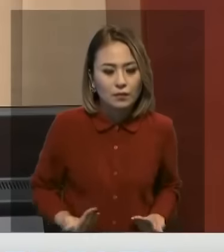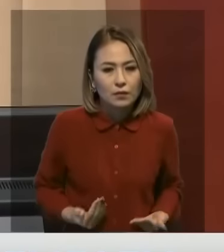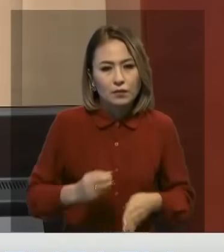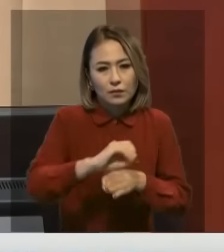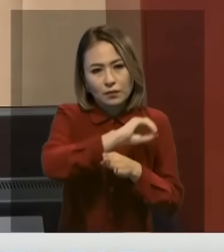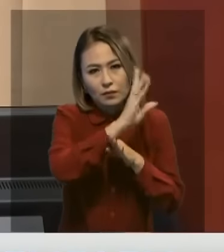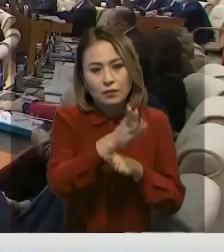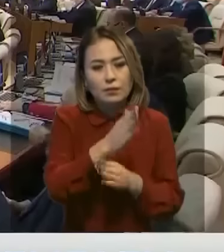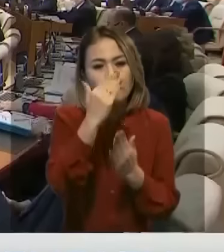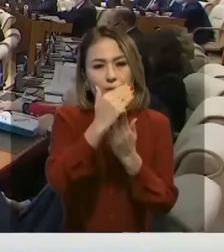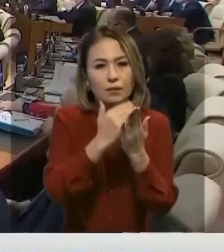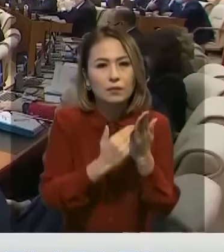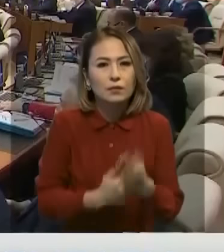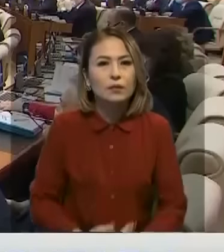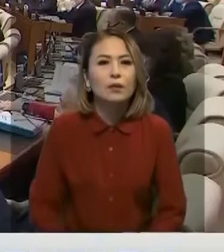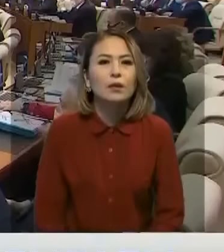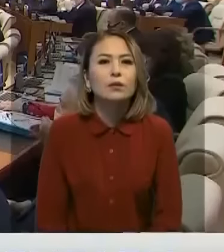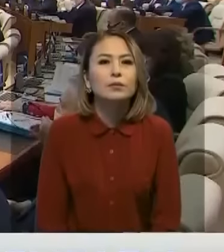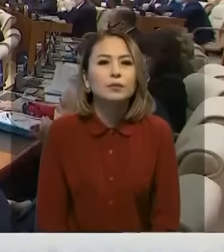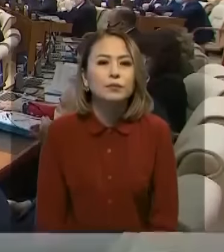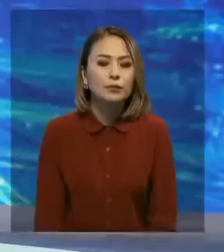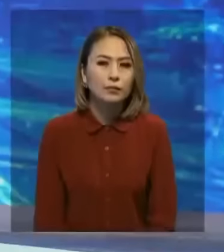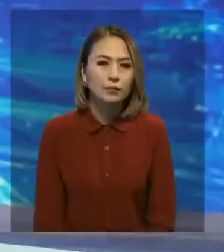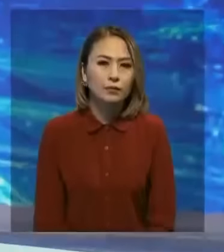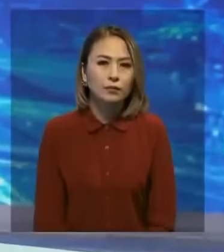етуге бағытталып отыр.